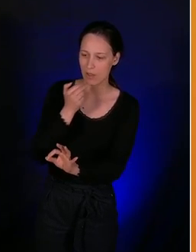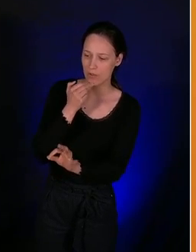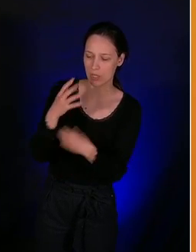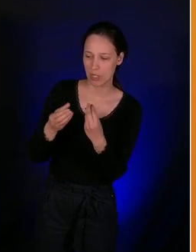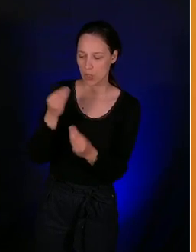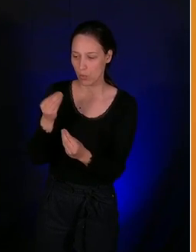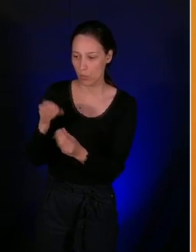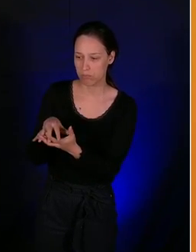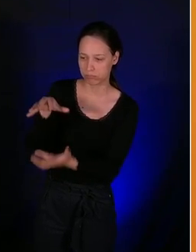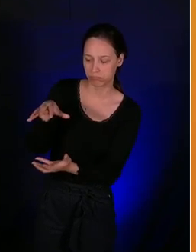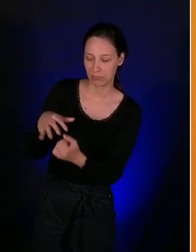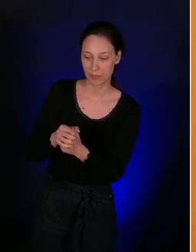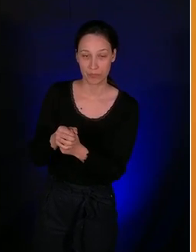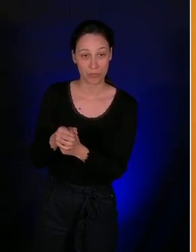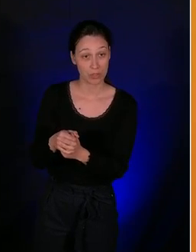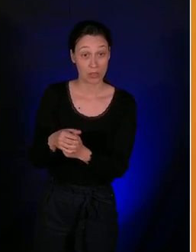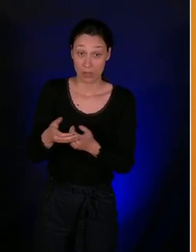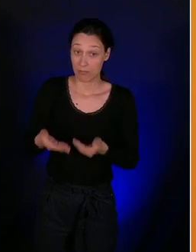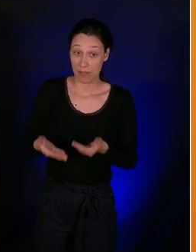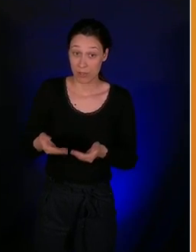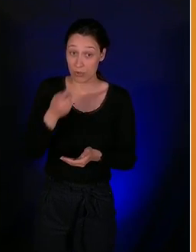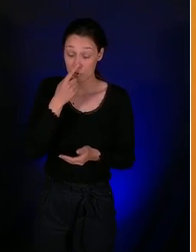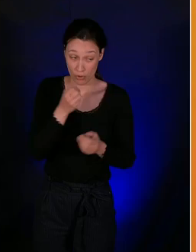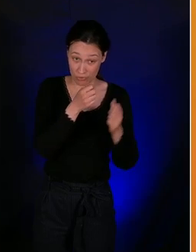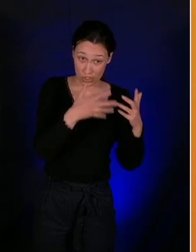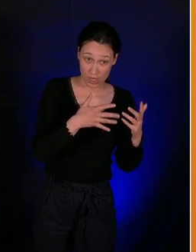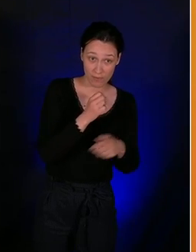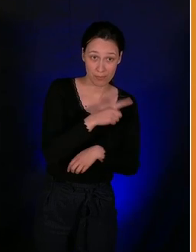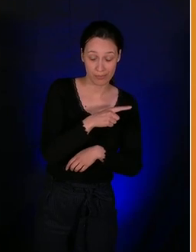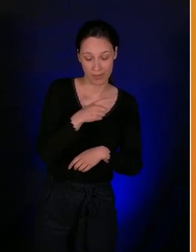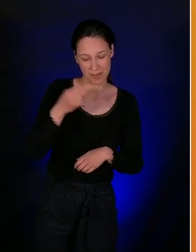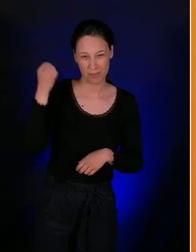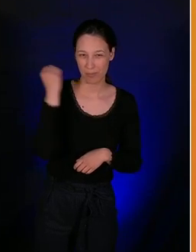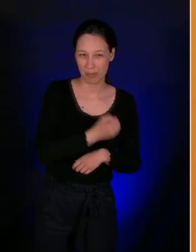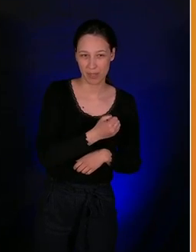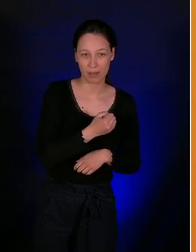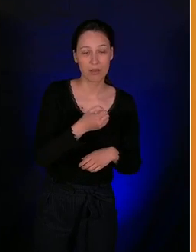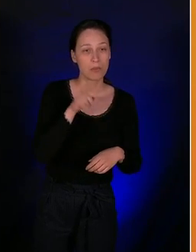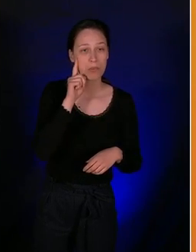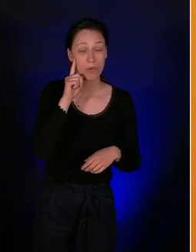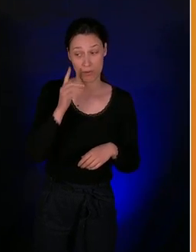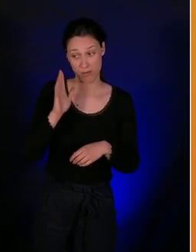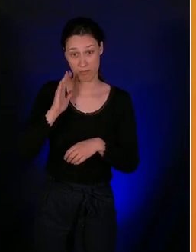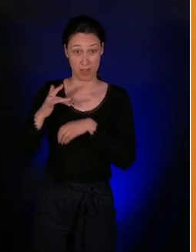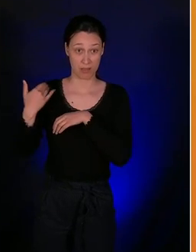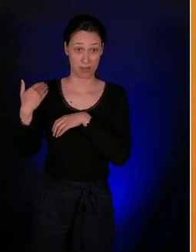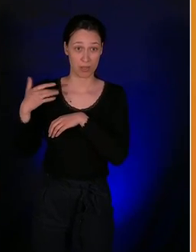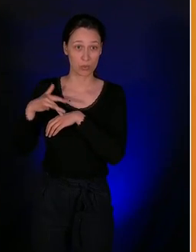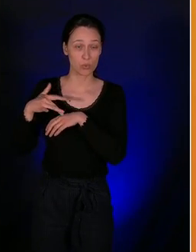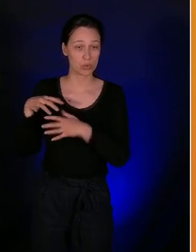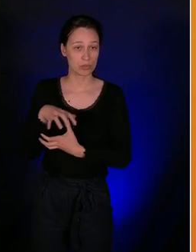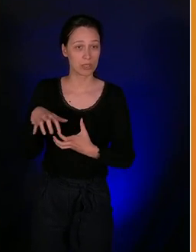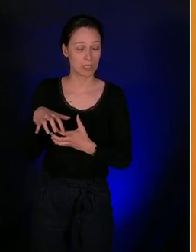pas douter, ce chiffre s'est aggravé lors de la pandémie et depuis la flambée des prix.